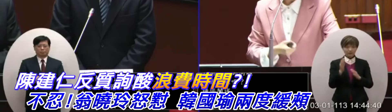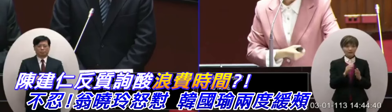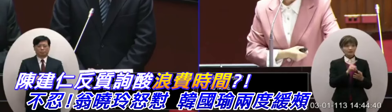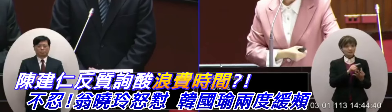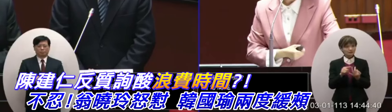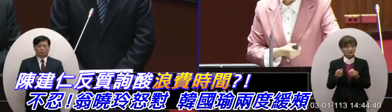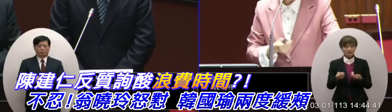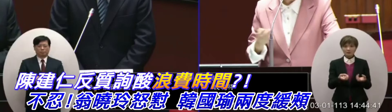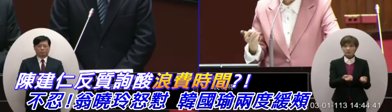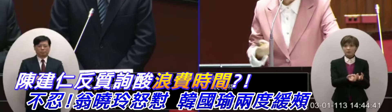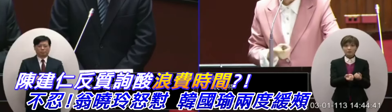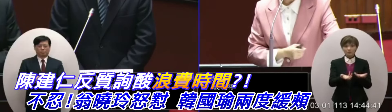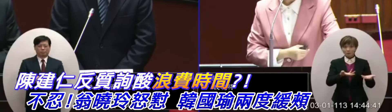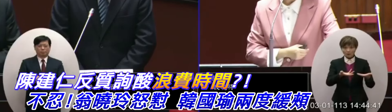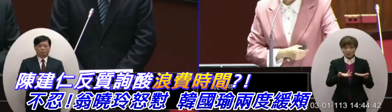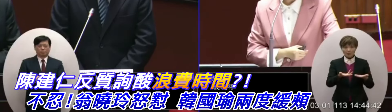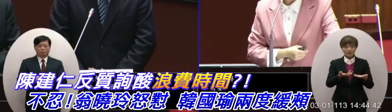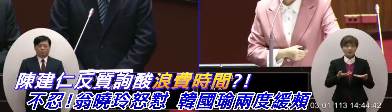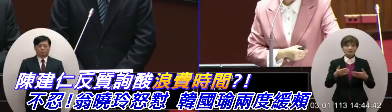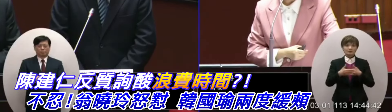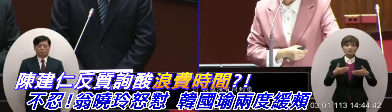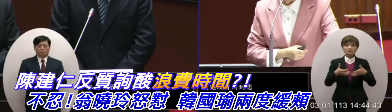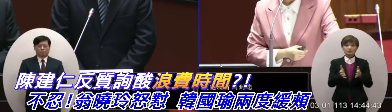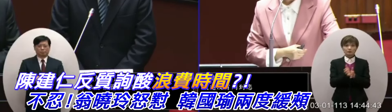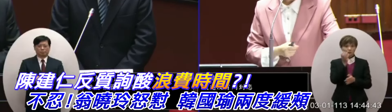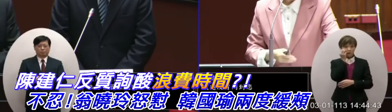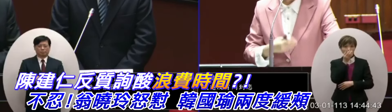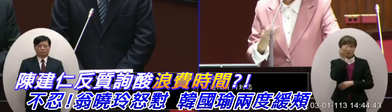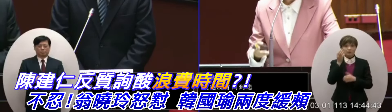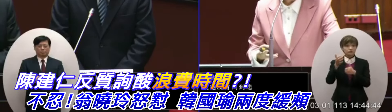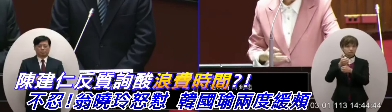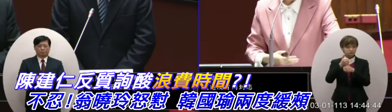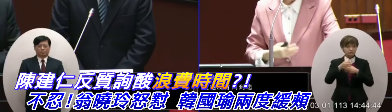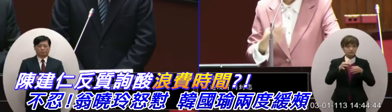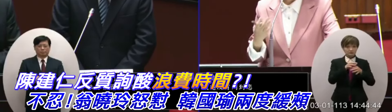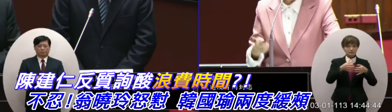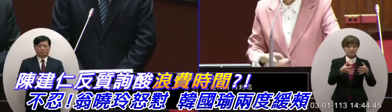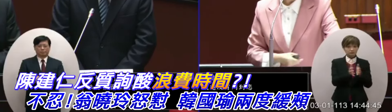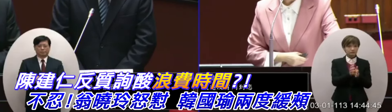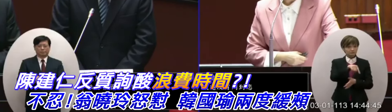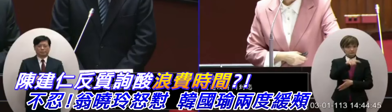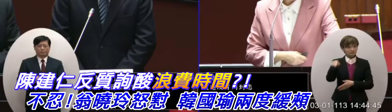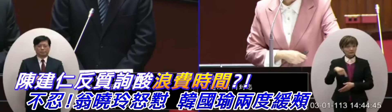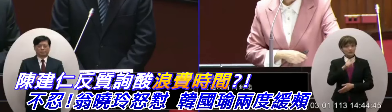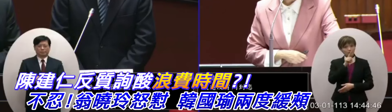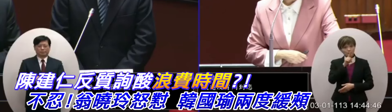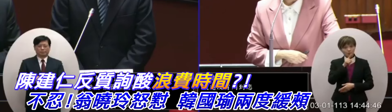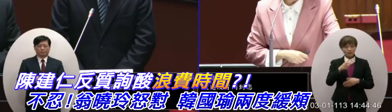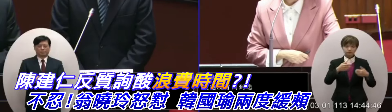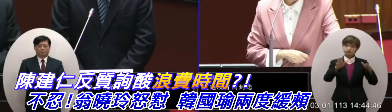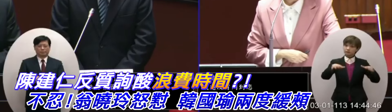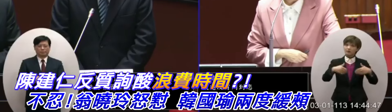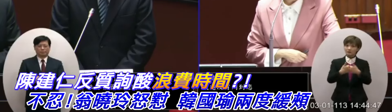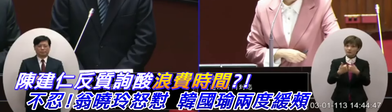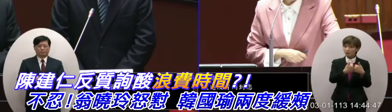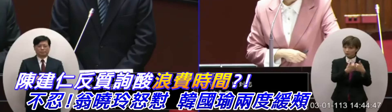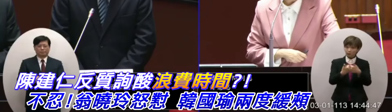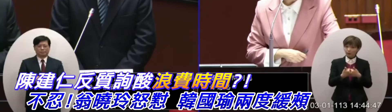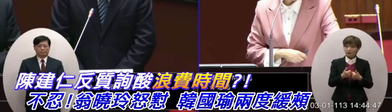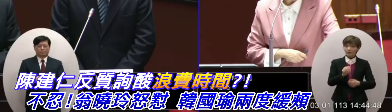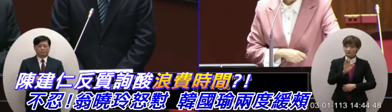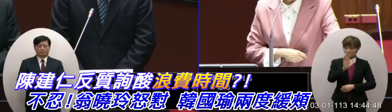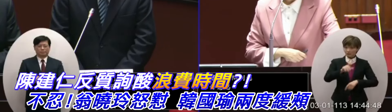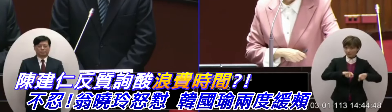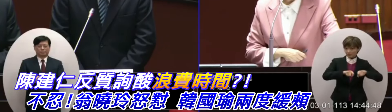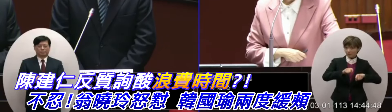会跟交通部观光署经济部都有曾经共同说有开会，好，大家在进行这个相关的这个行政规